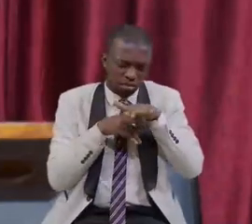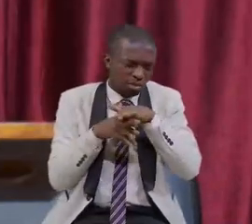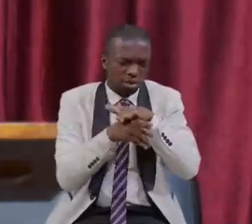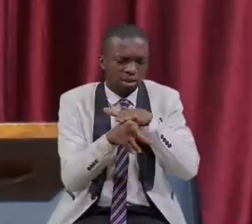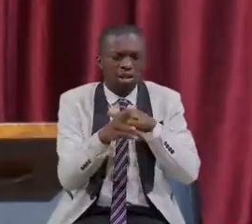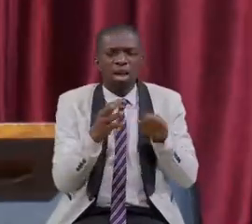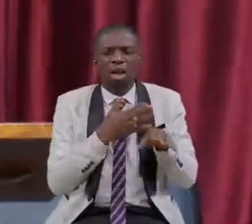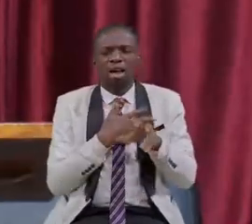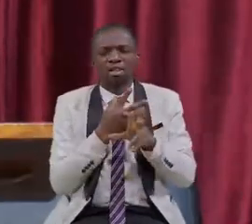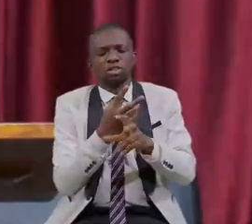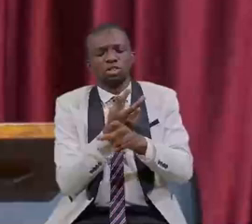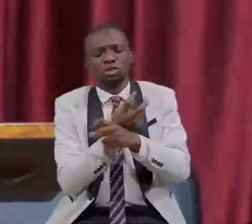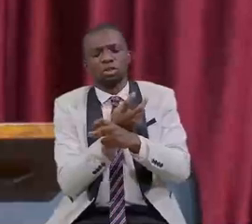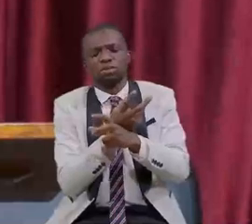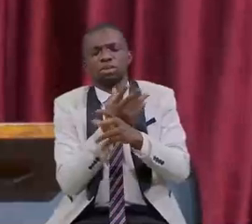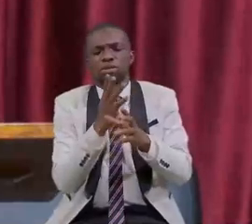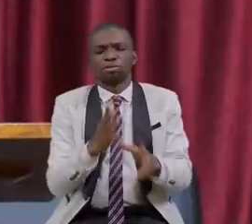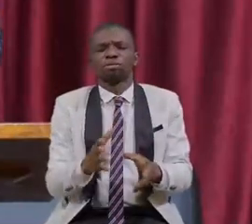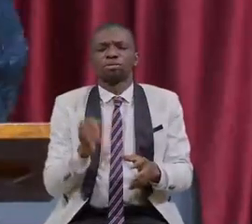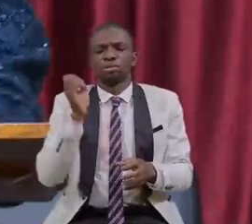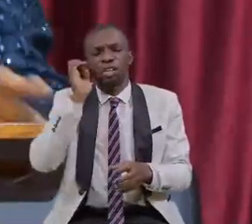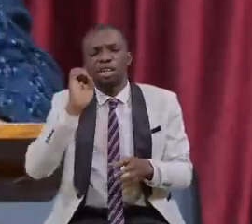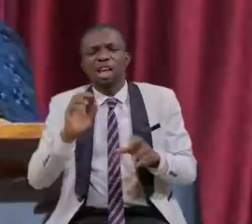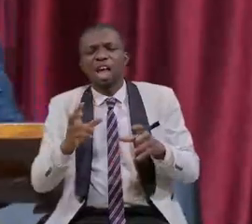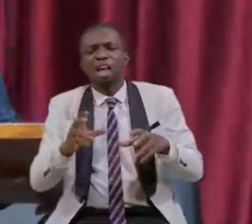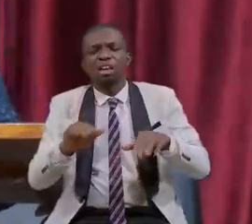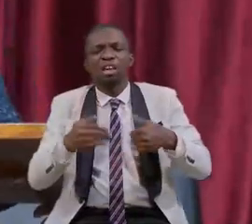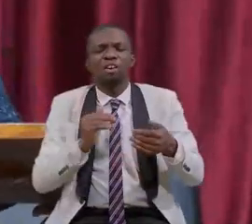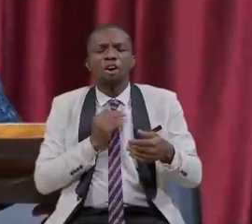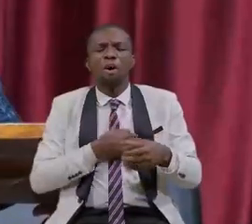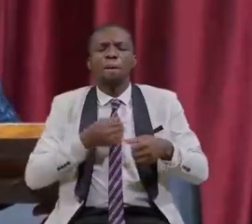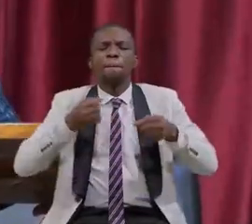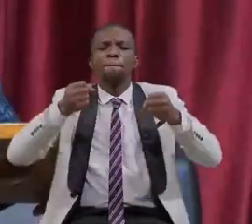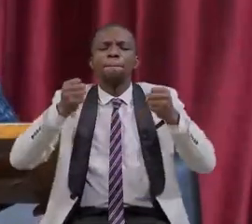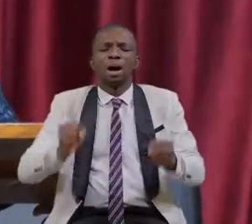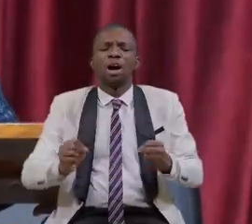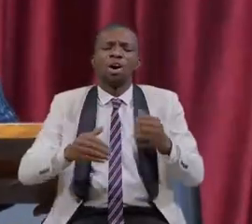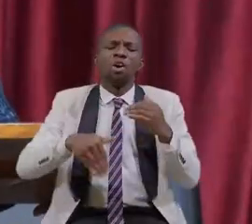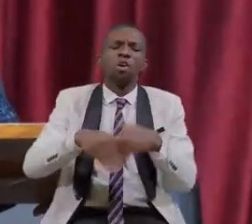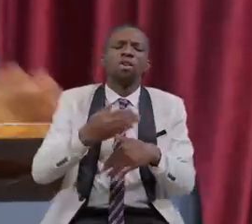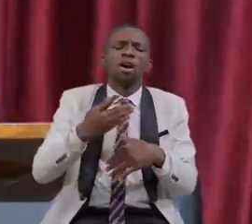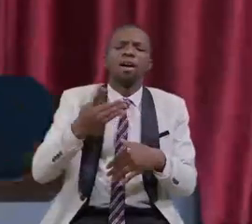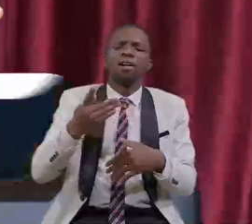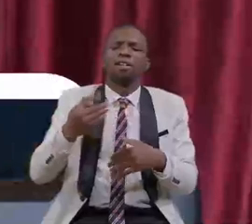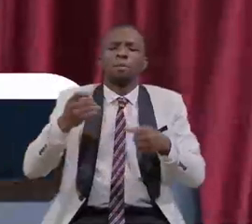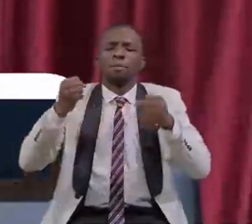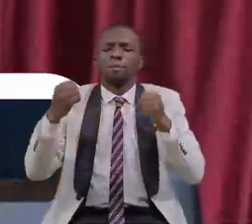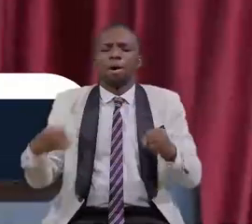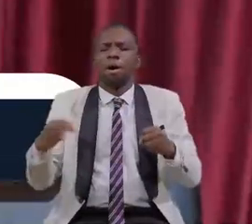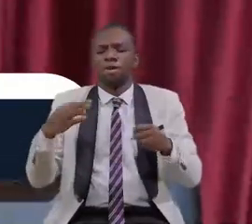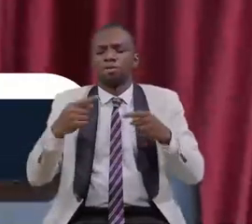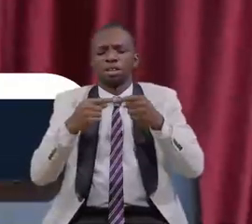au pouvoir des serpents et des scorpions. Il nous a donné le pouvoir sur celui des serpents et